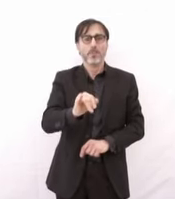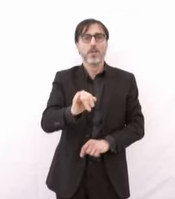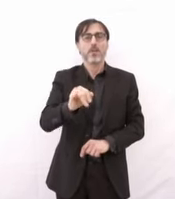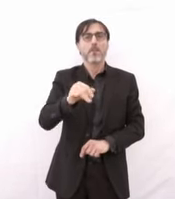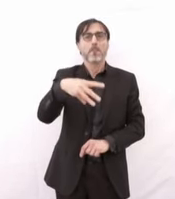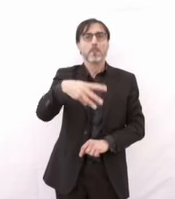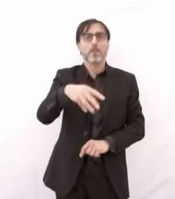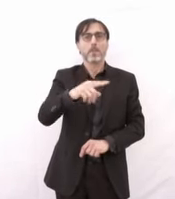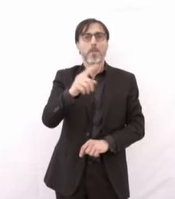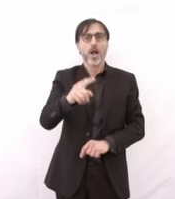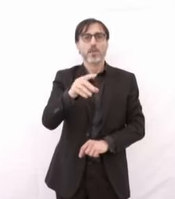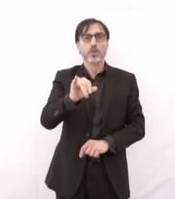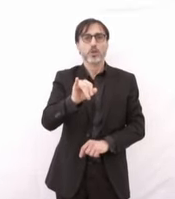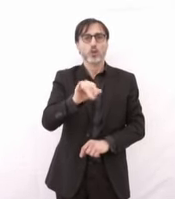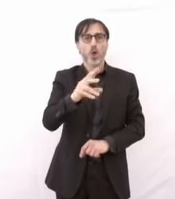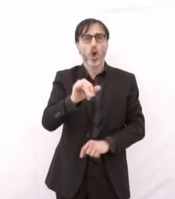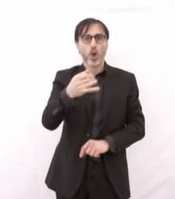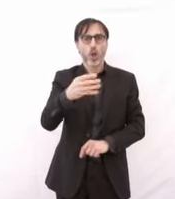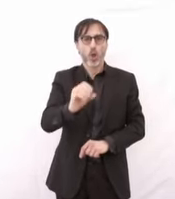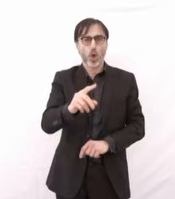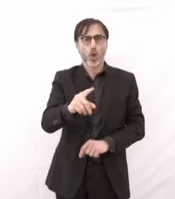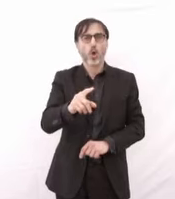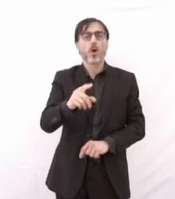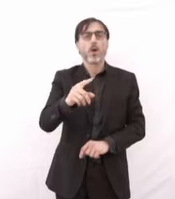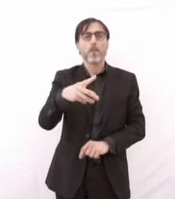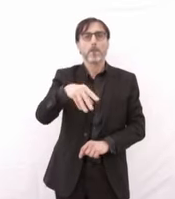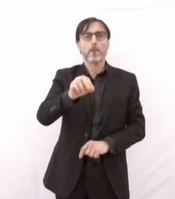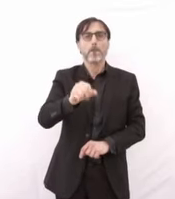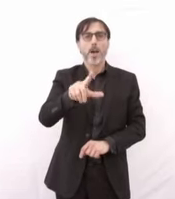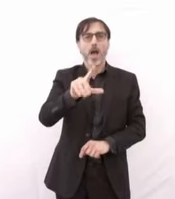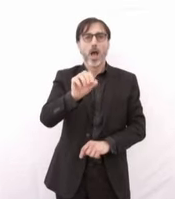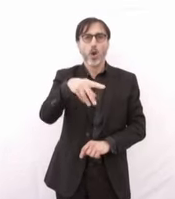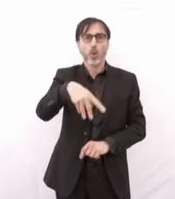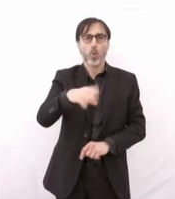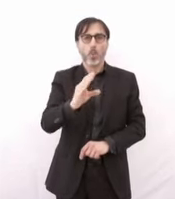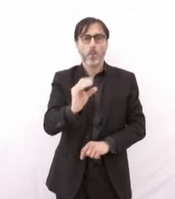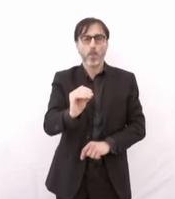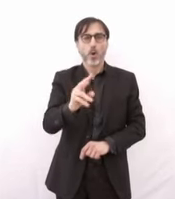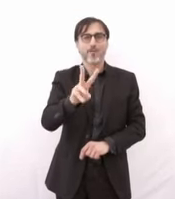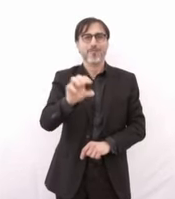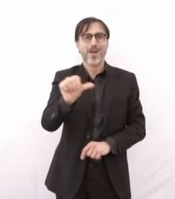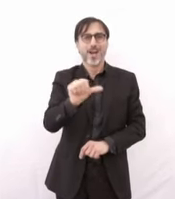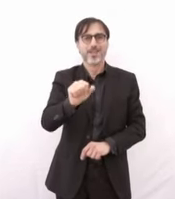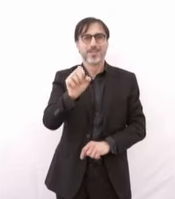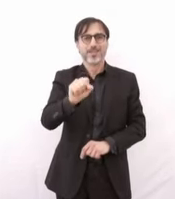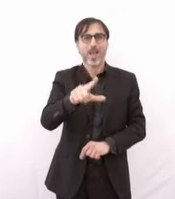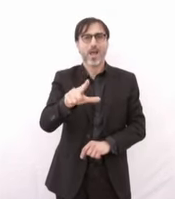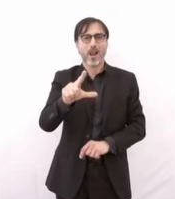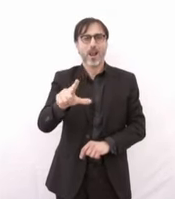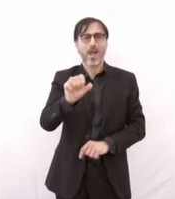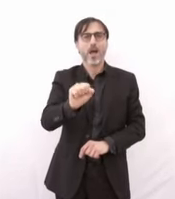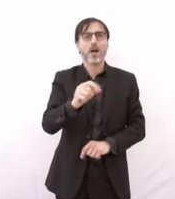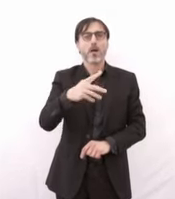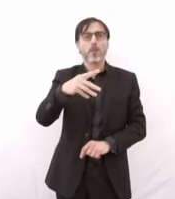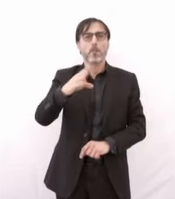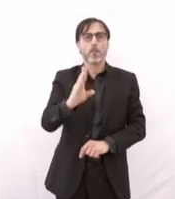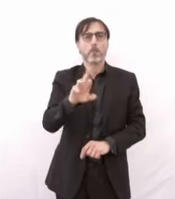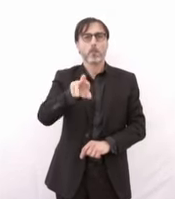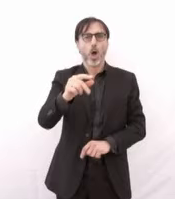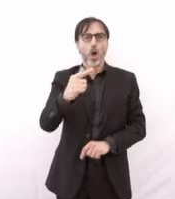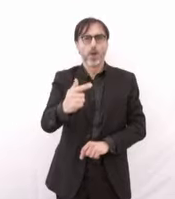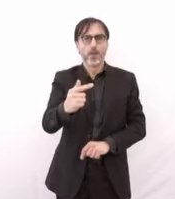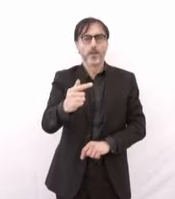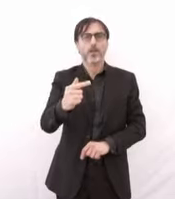Mazzocchio, Letizia Palumbo, Adriana Vassalla, Annalise Bort,